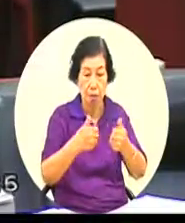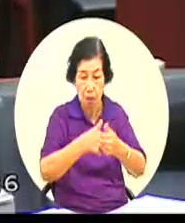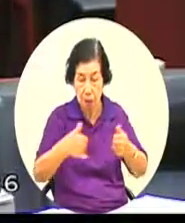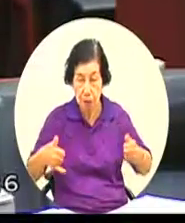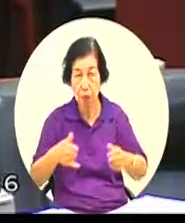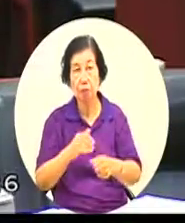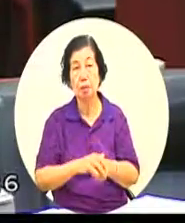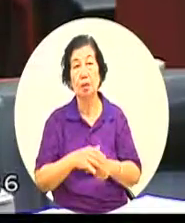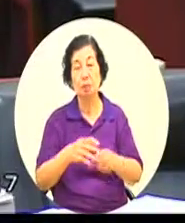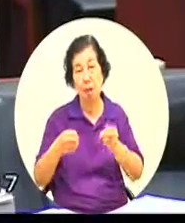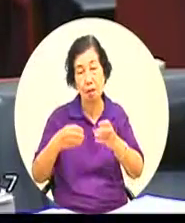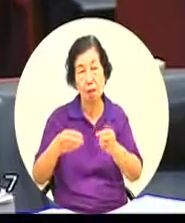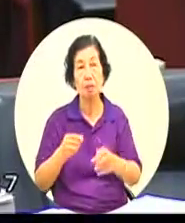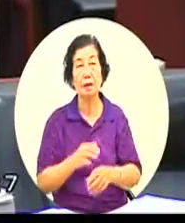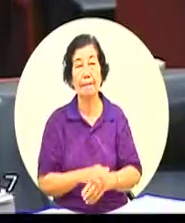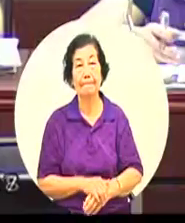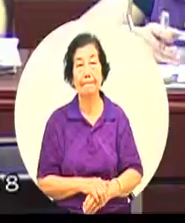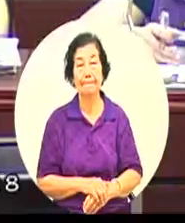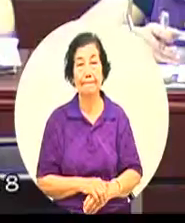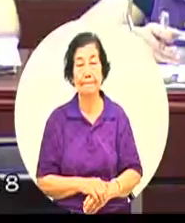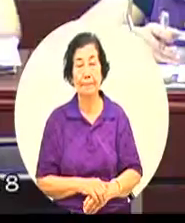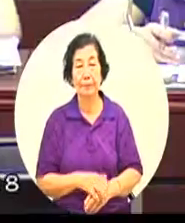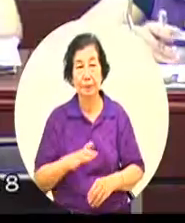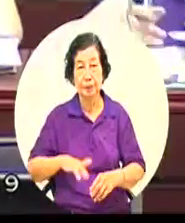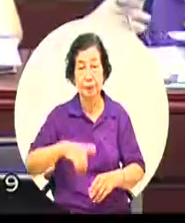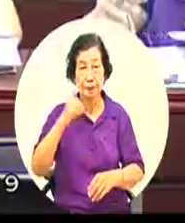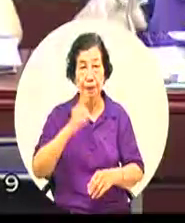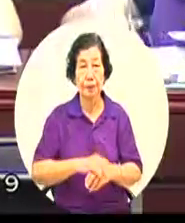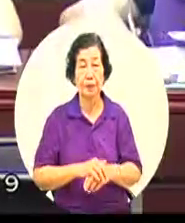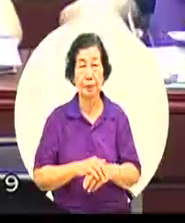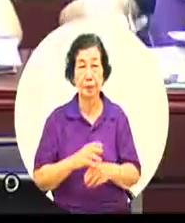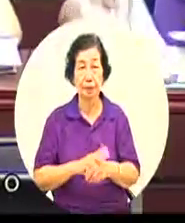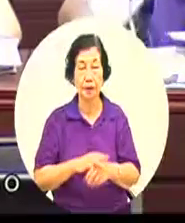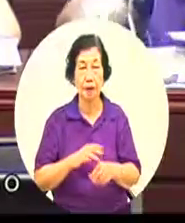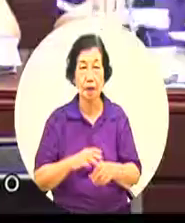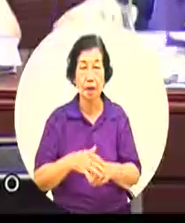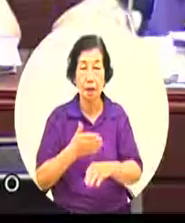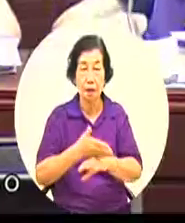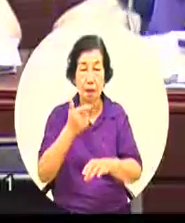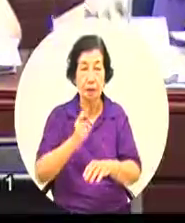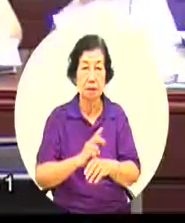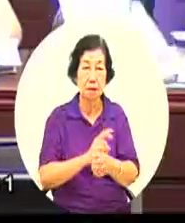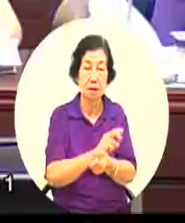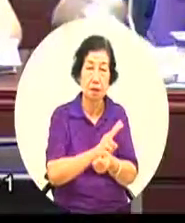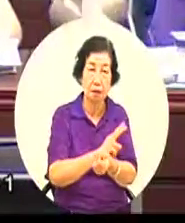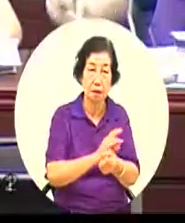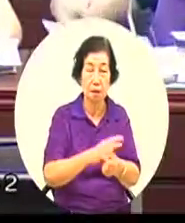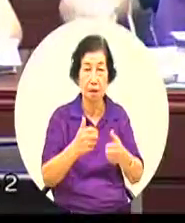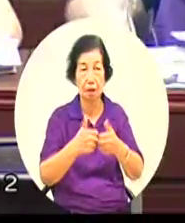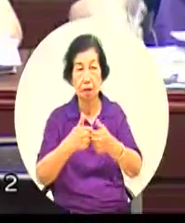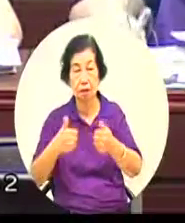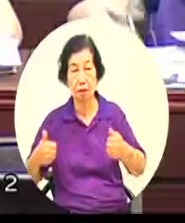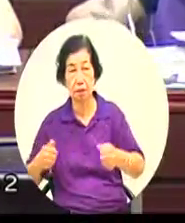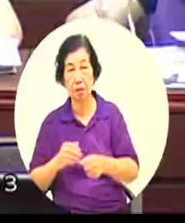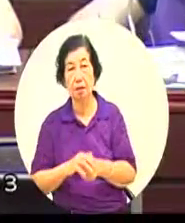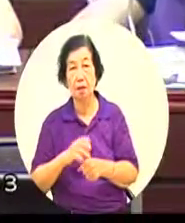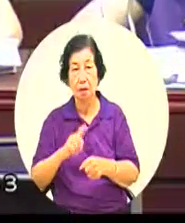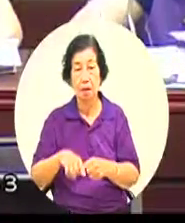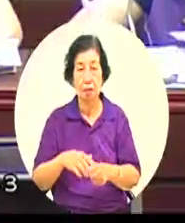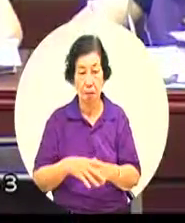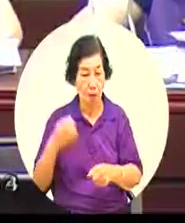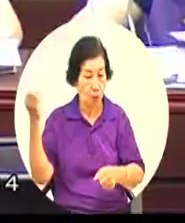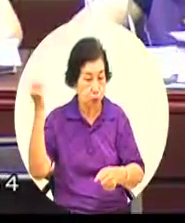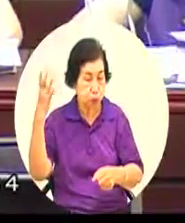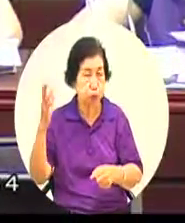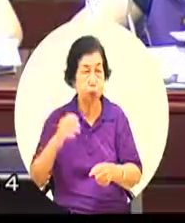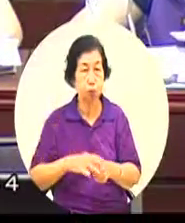好不好？ 首先要谢谢咱林议员哦，对这个问题遐尼关心哦。通常我们听到的都是反对整并的意